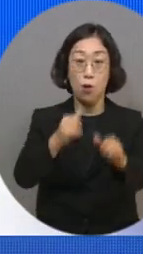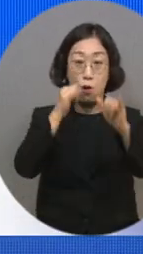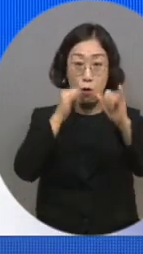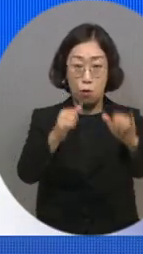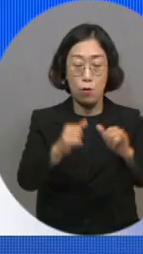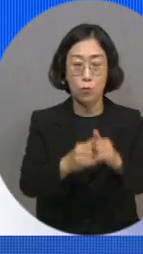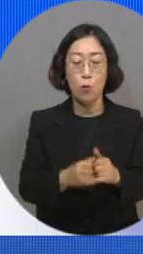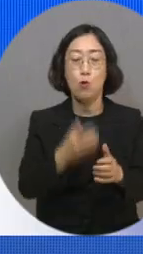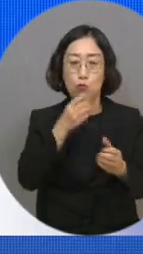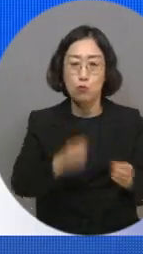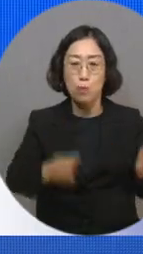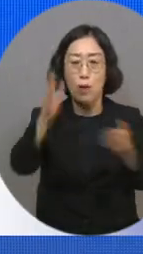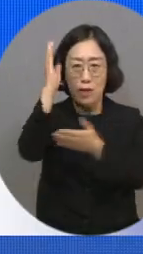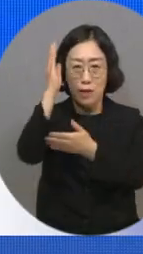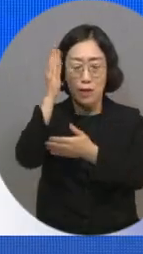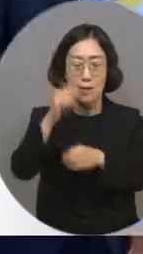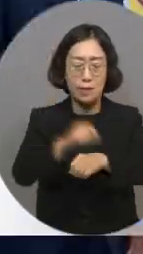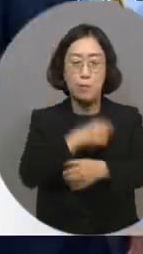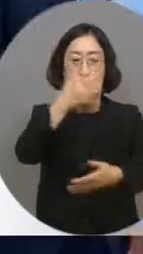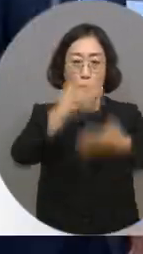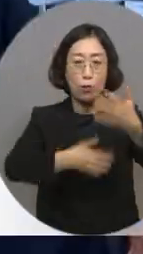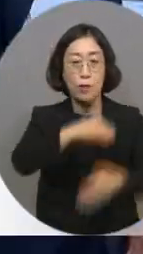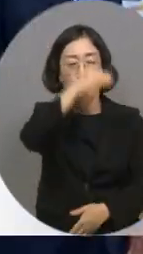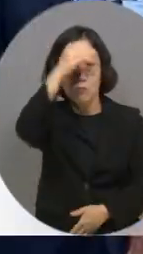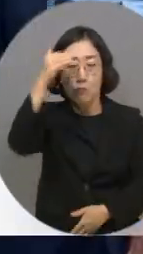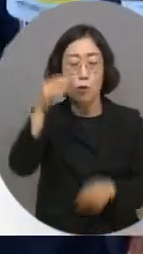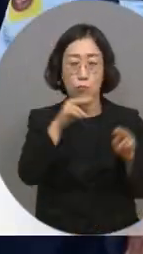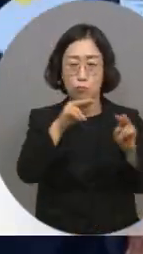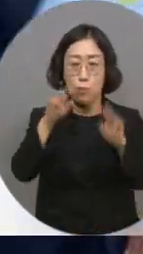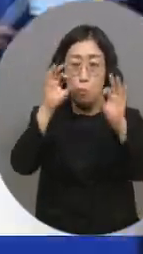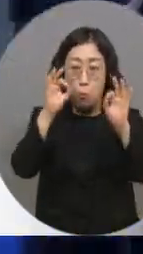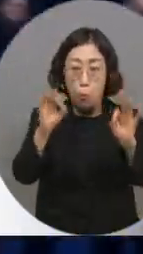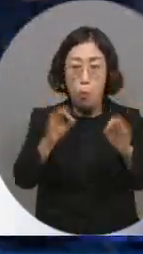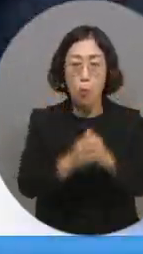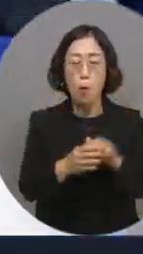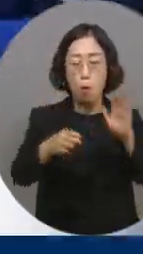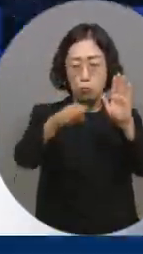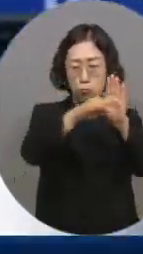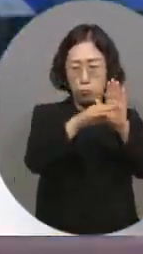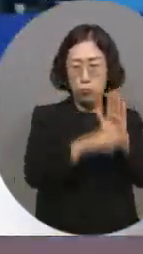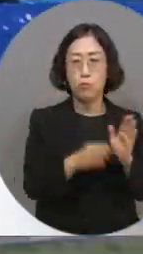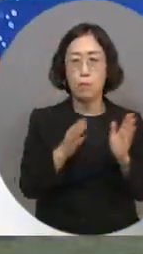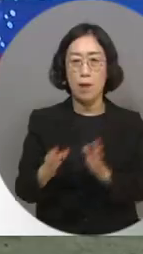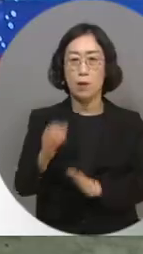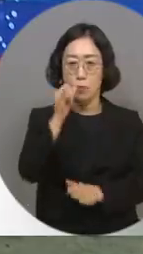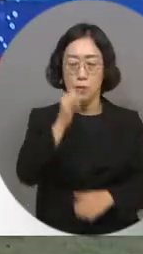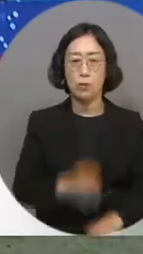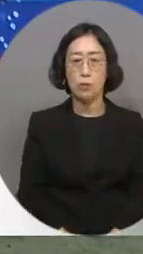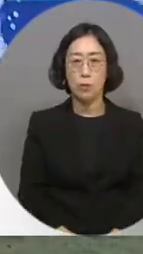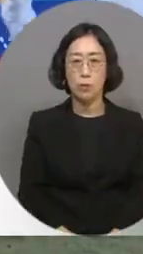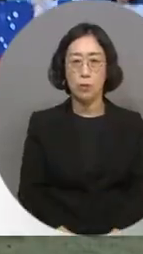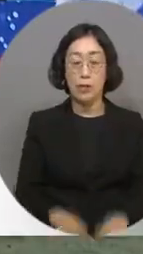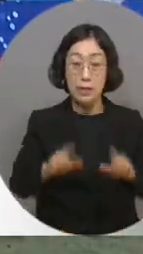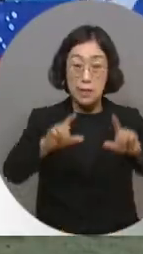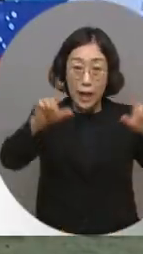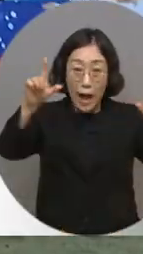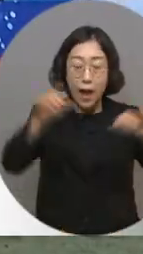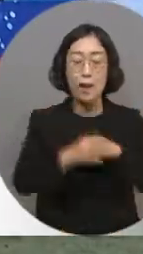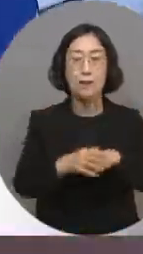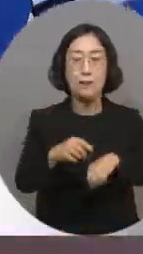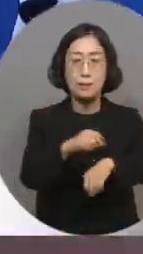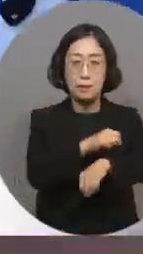축사, 특별 영상 관람, 기념 퍼포먼스 등의 순으로 진행됐습니다. 이번 행사에서